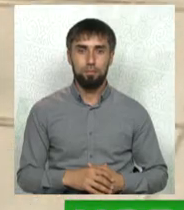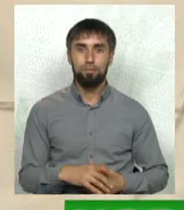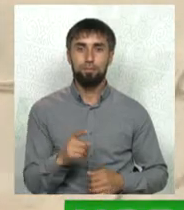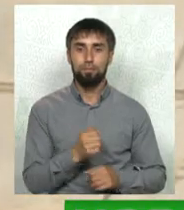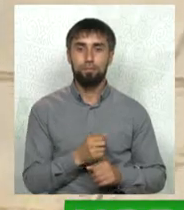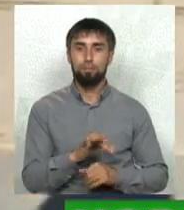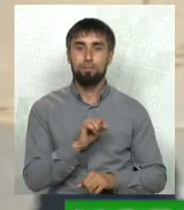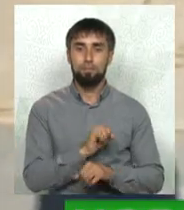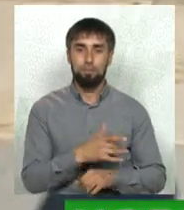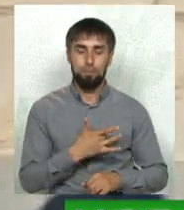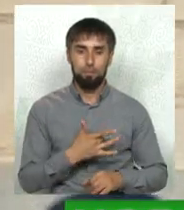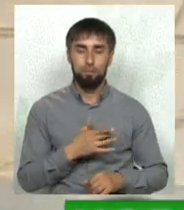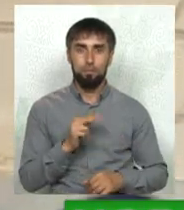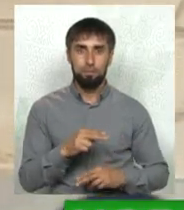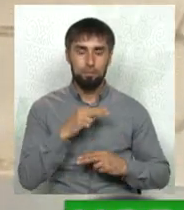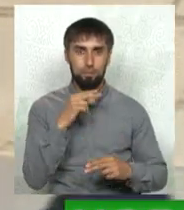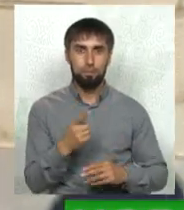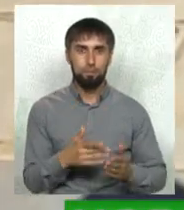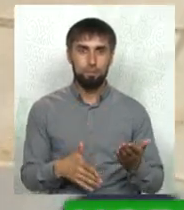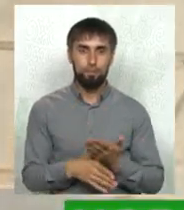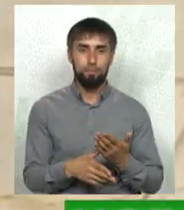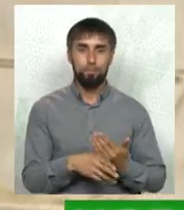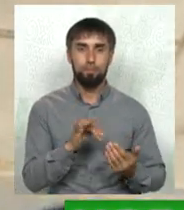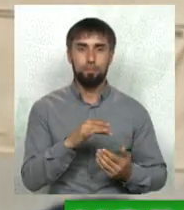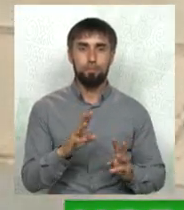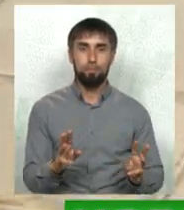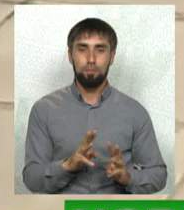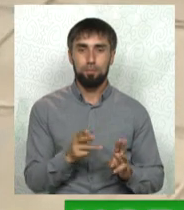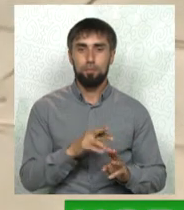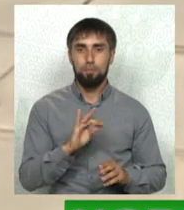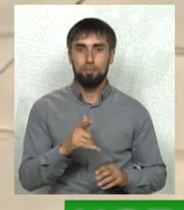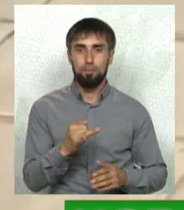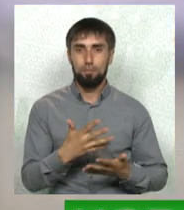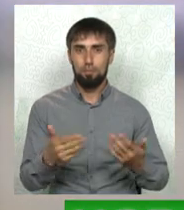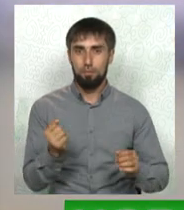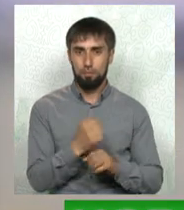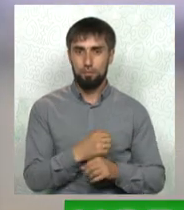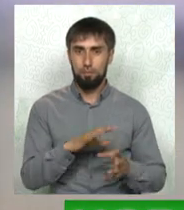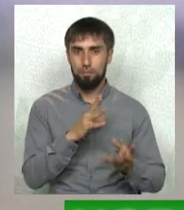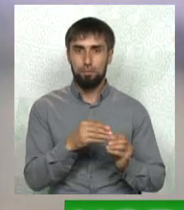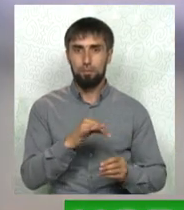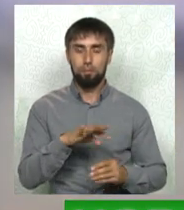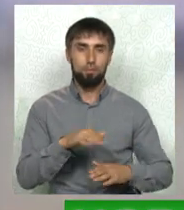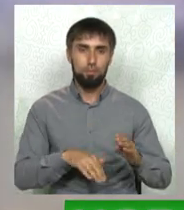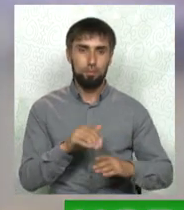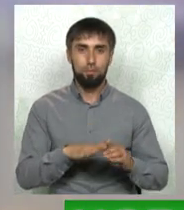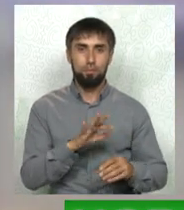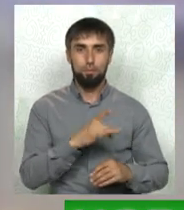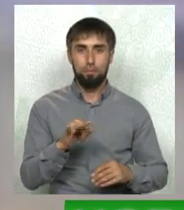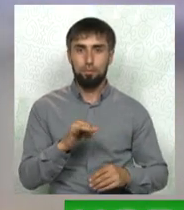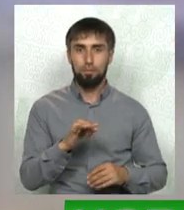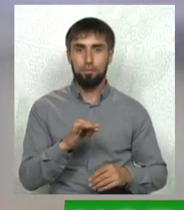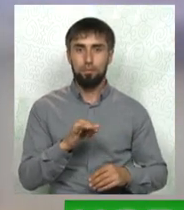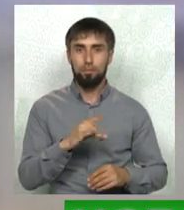Что делать при остановке сердца, как оказывать первую помощь при ожогах, переломах и других травмах? Все это и в теории, и на практике в роли инструктора